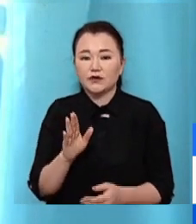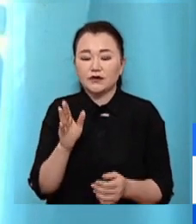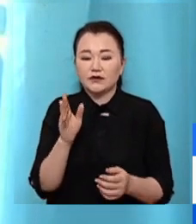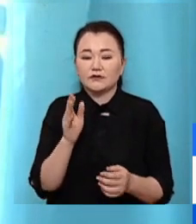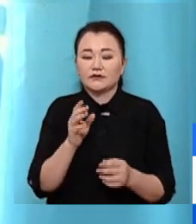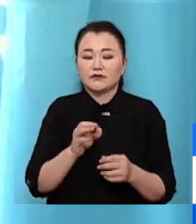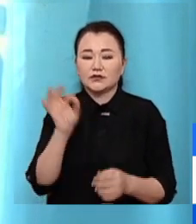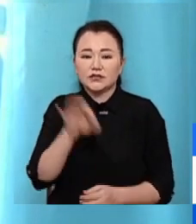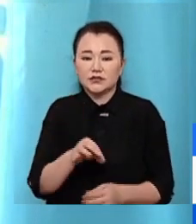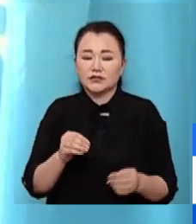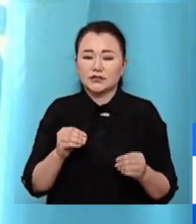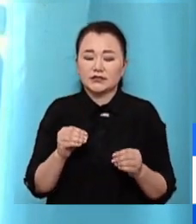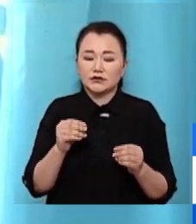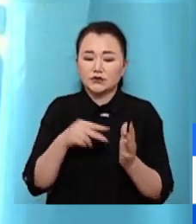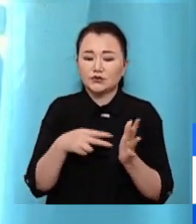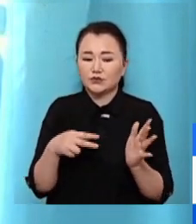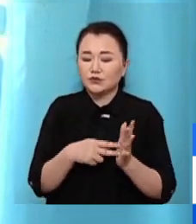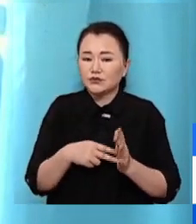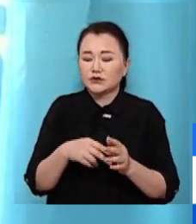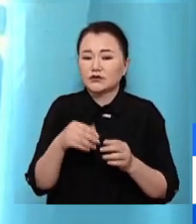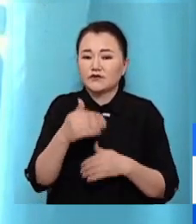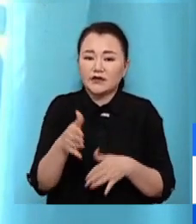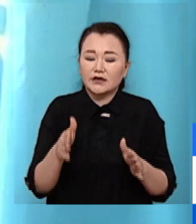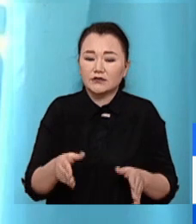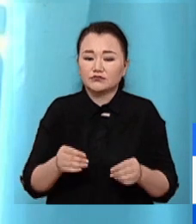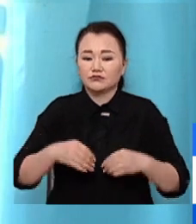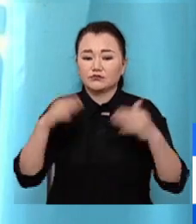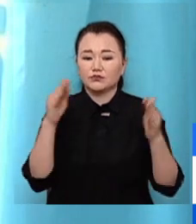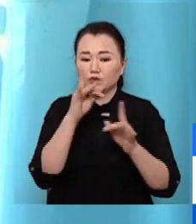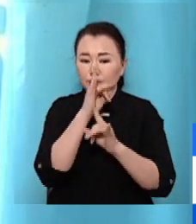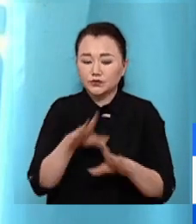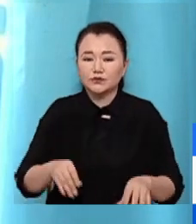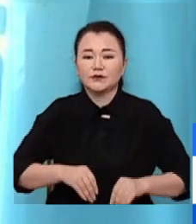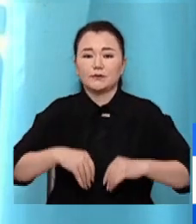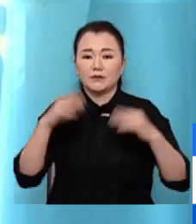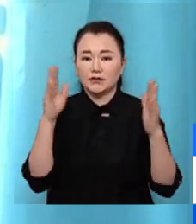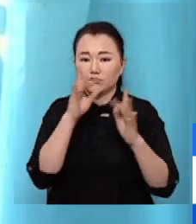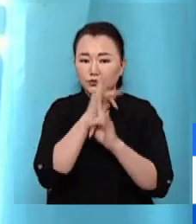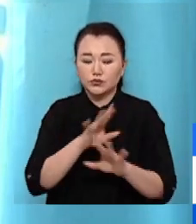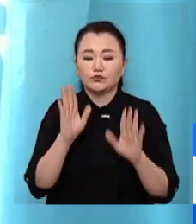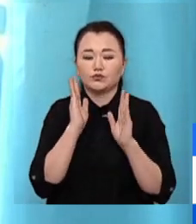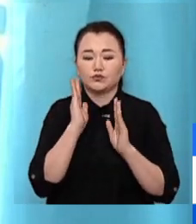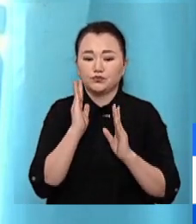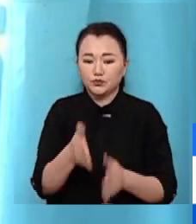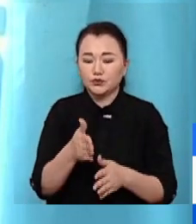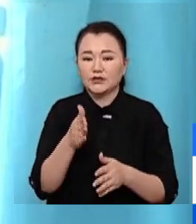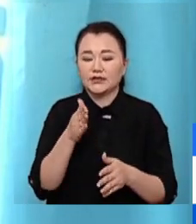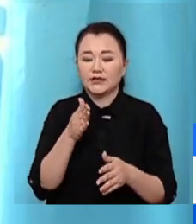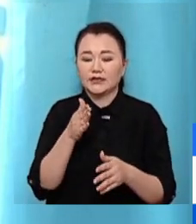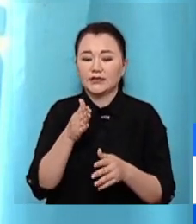всплеска стоимости квадратного метра. Всплеска не будет, будет